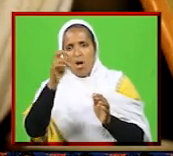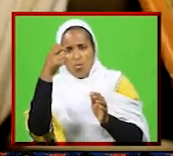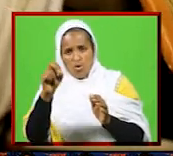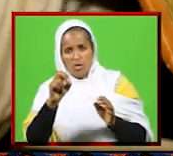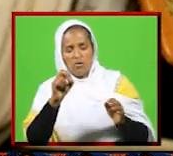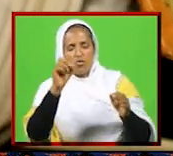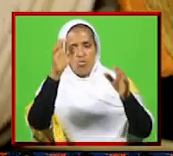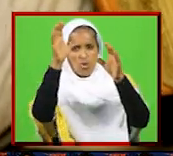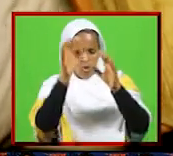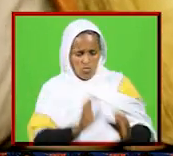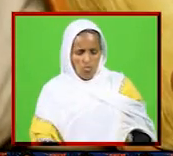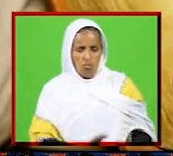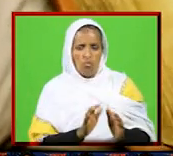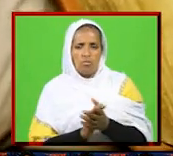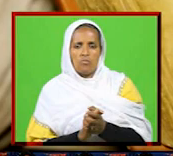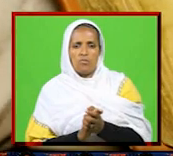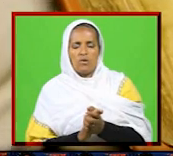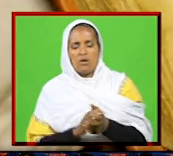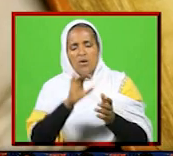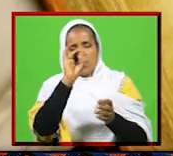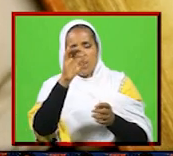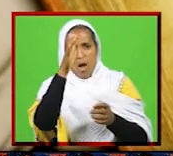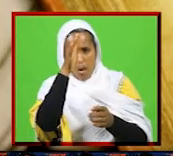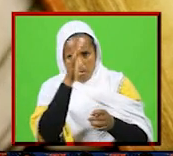አባ አረጋዊ ወለዶ